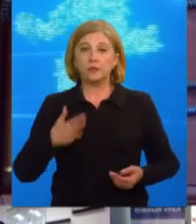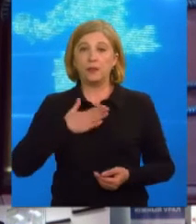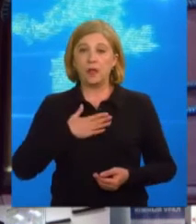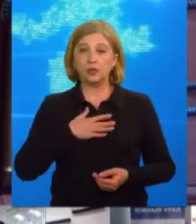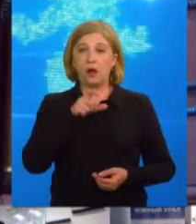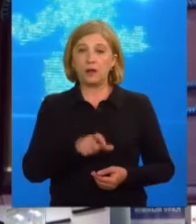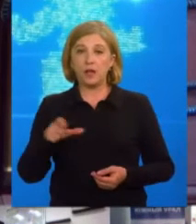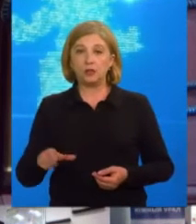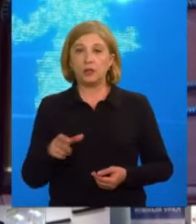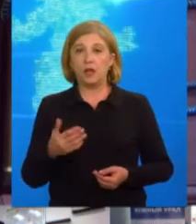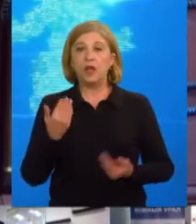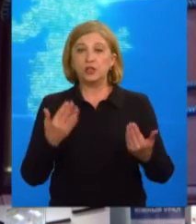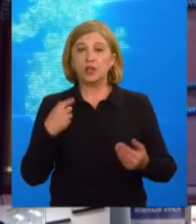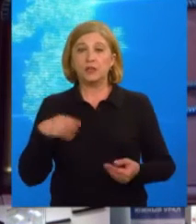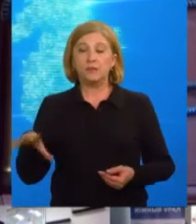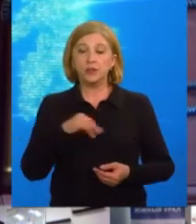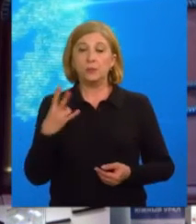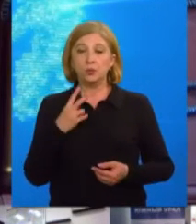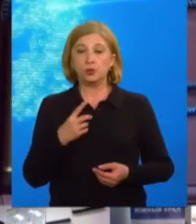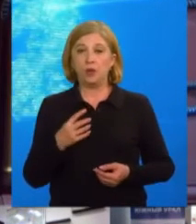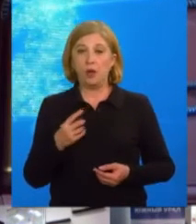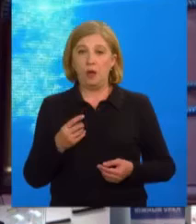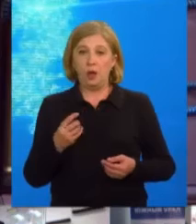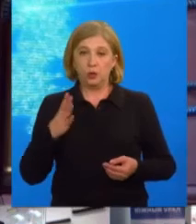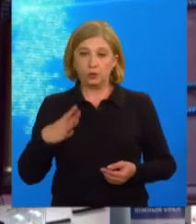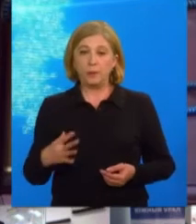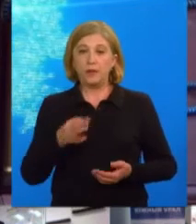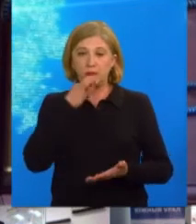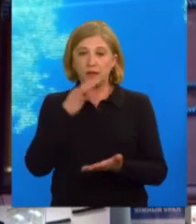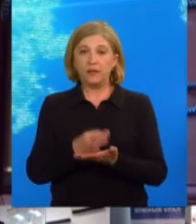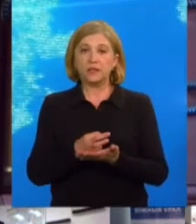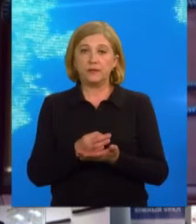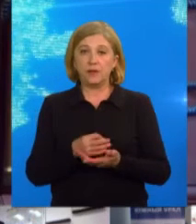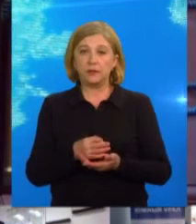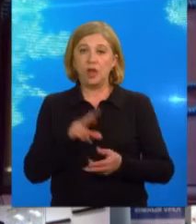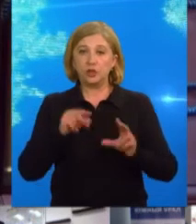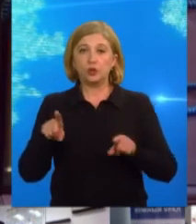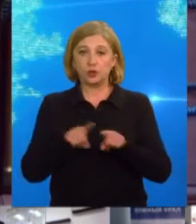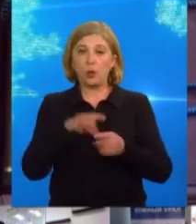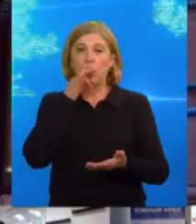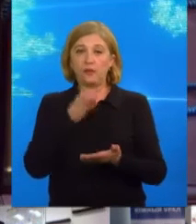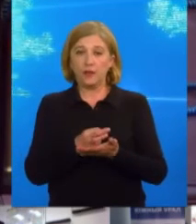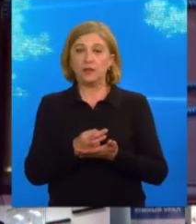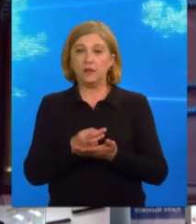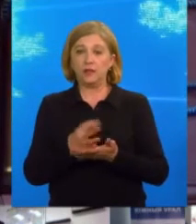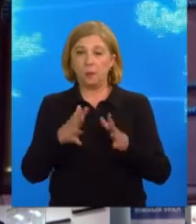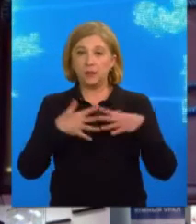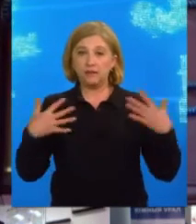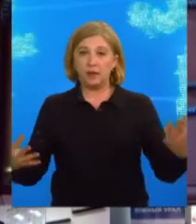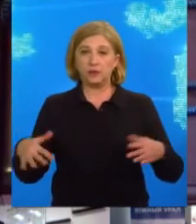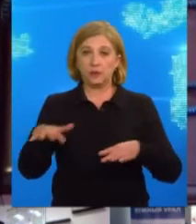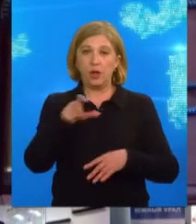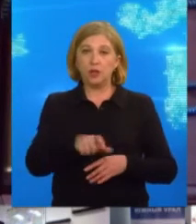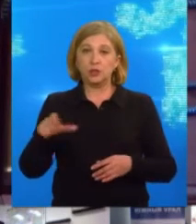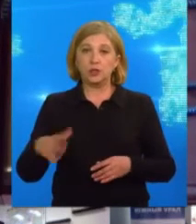граждан. Сейчас нам всем нужна предельная собранность, ответственность. Я считаю, что такую ответственность подавляющее большинство